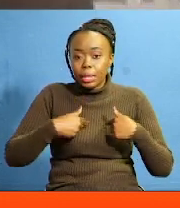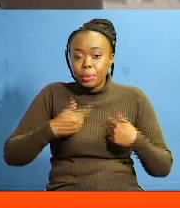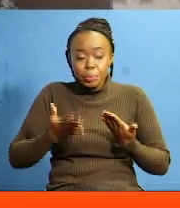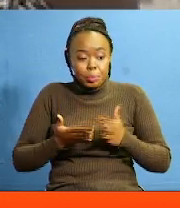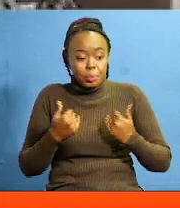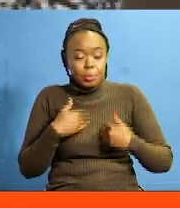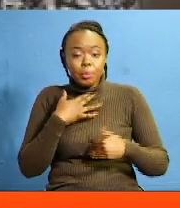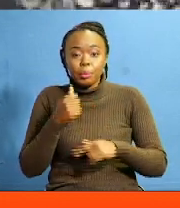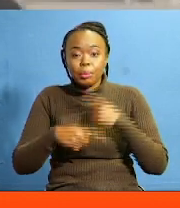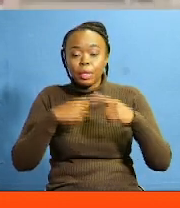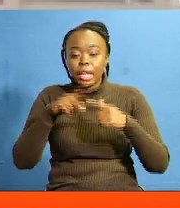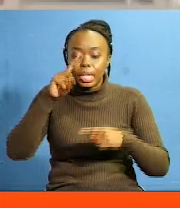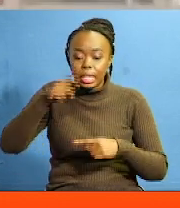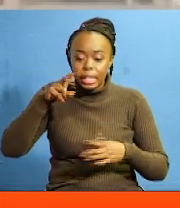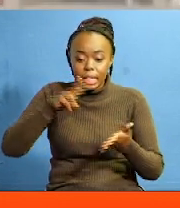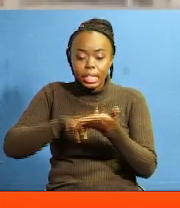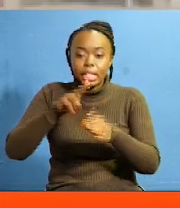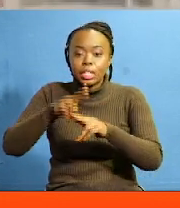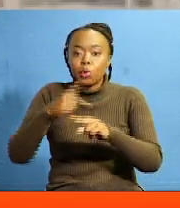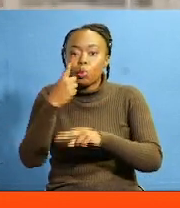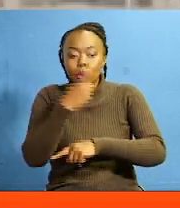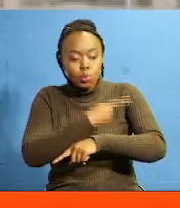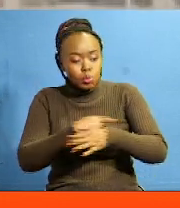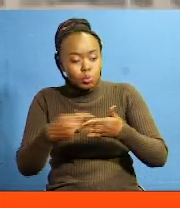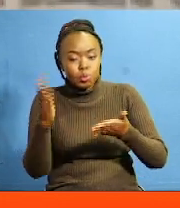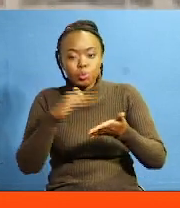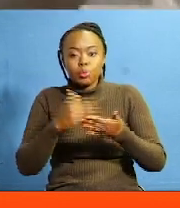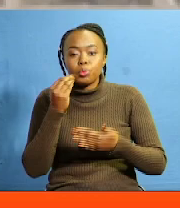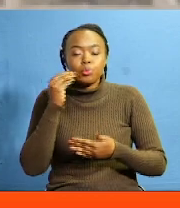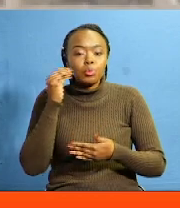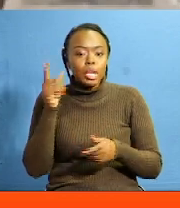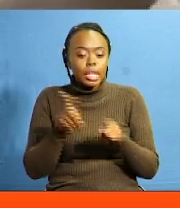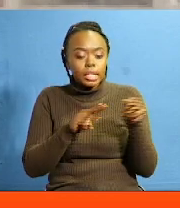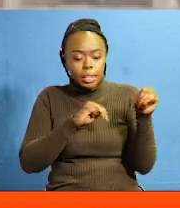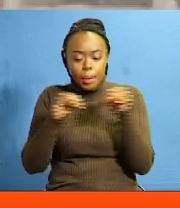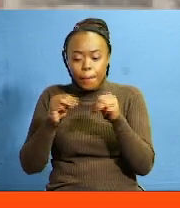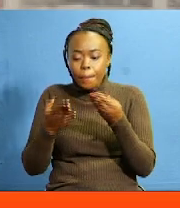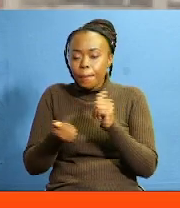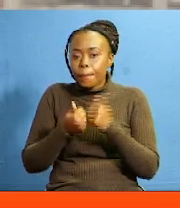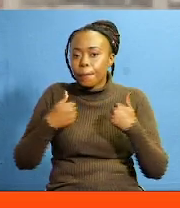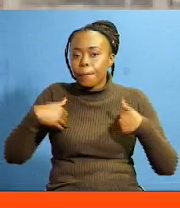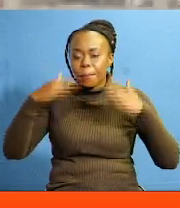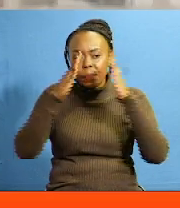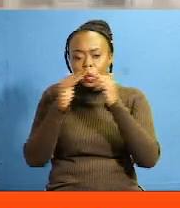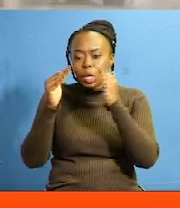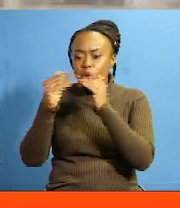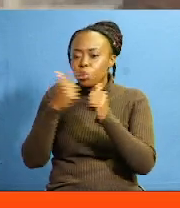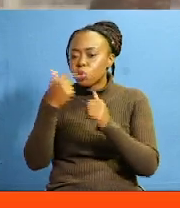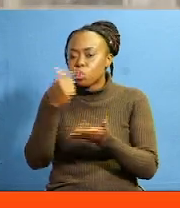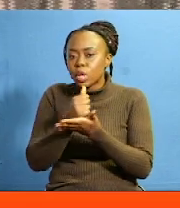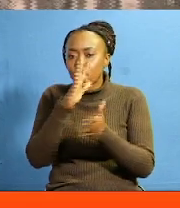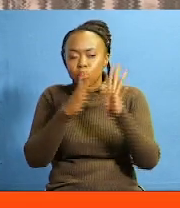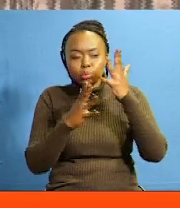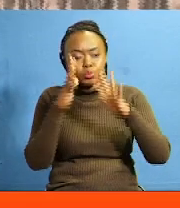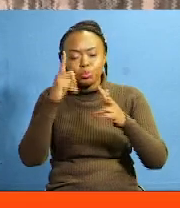hata hamtahitaji kukaa hapo, hiyo wiki moja mtarudi nyumbani. Tumetoa leo hata mabati ya kusaidia wale nyumba zao